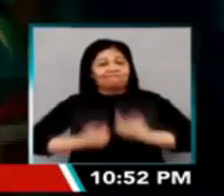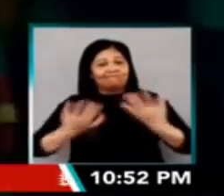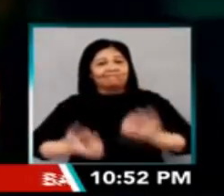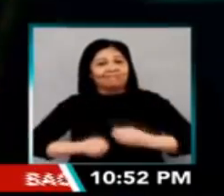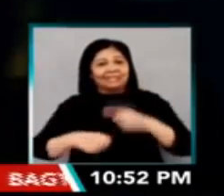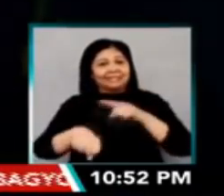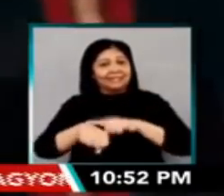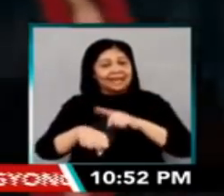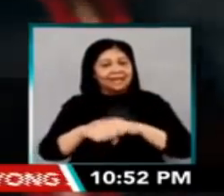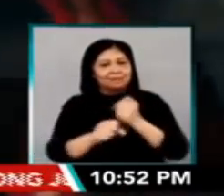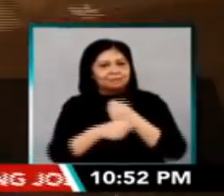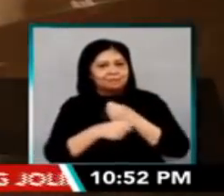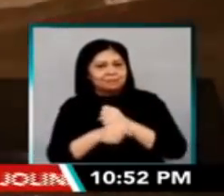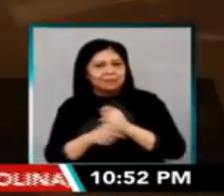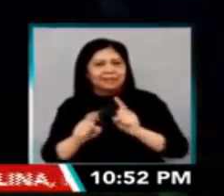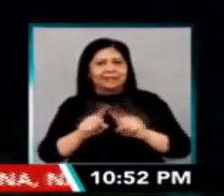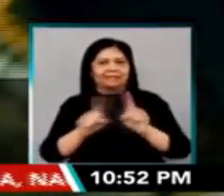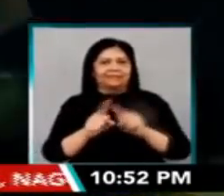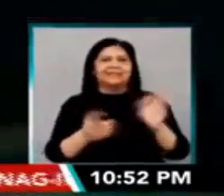paggawa ng mga bagong kanta.